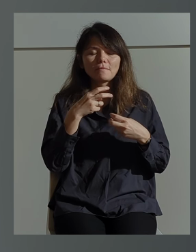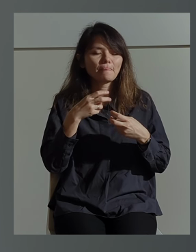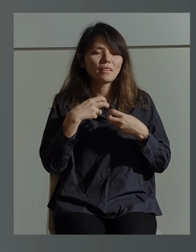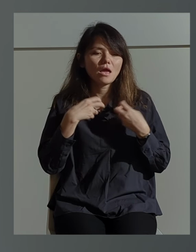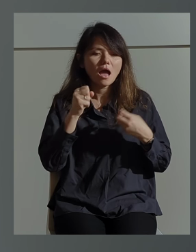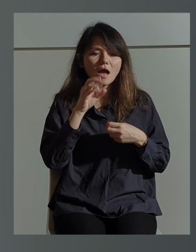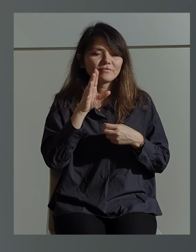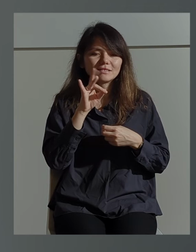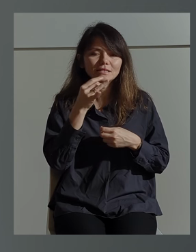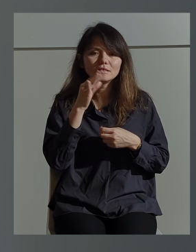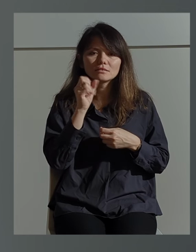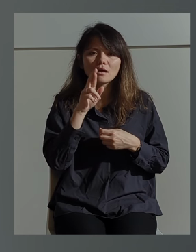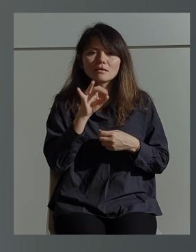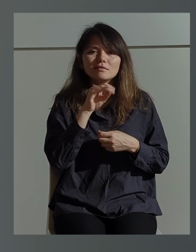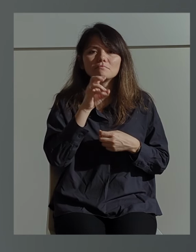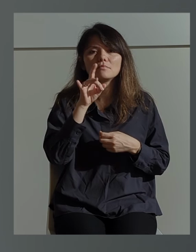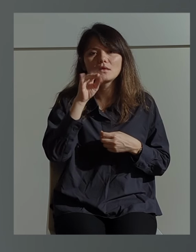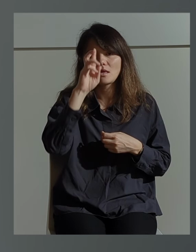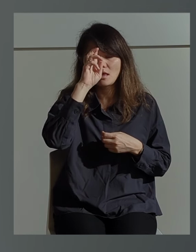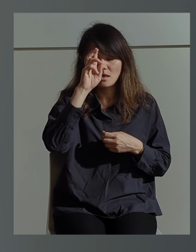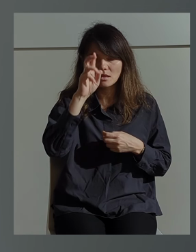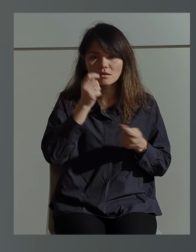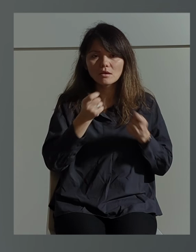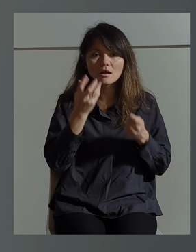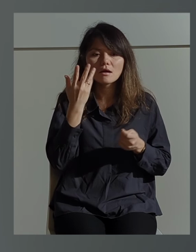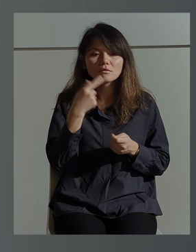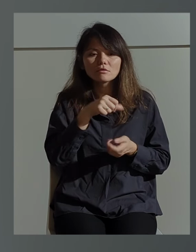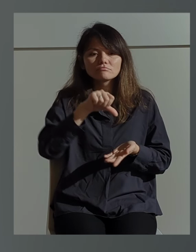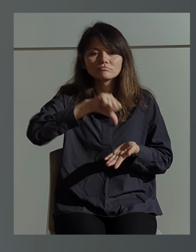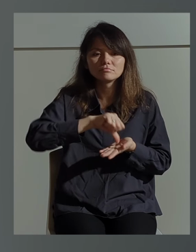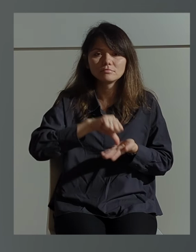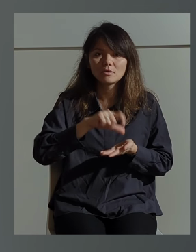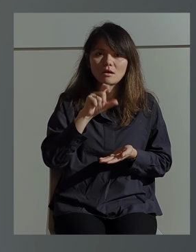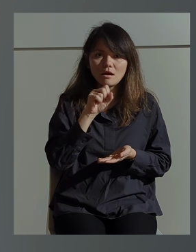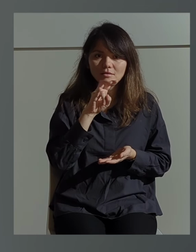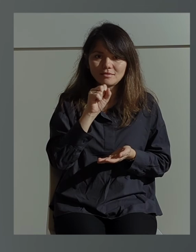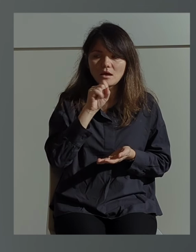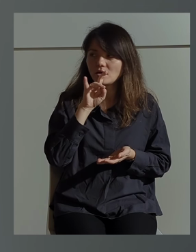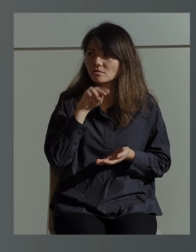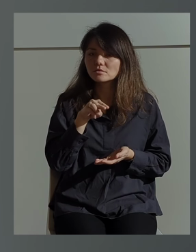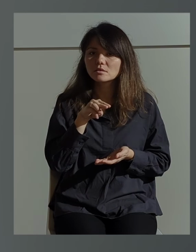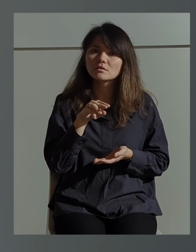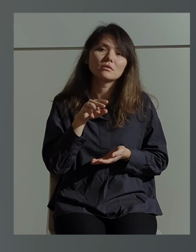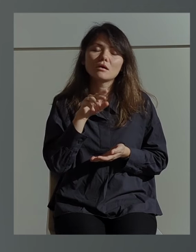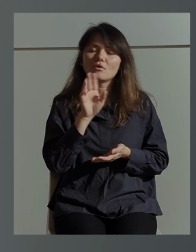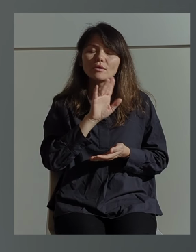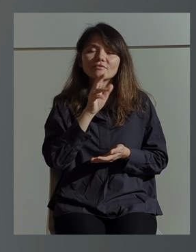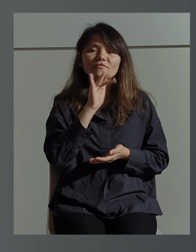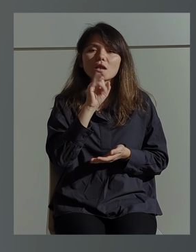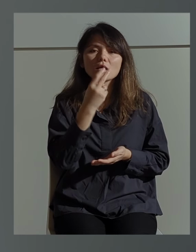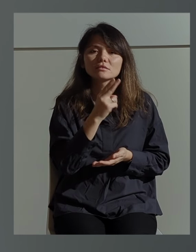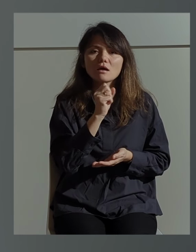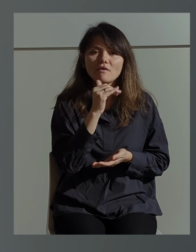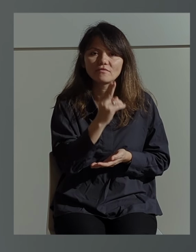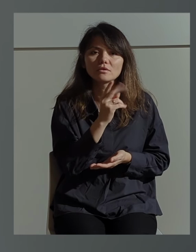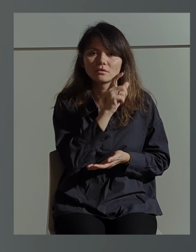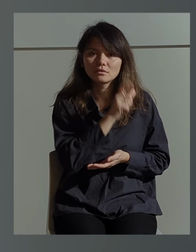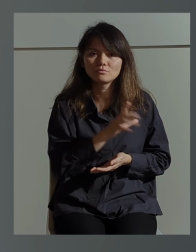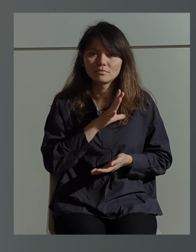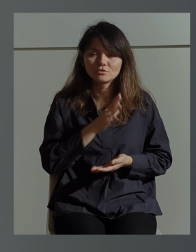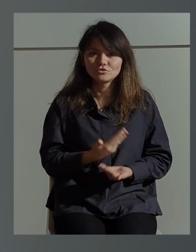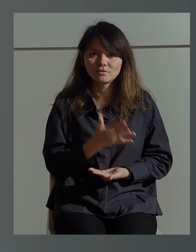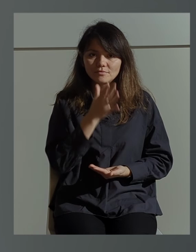которая в то время в которой жил Франка Вот и поскольку Франка в том числе помогал евреям